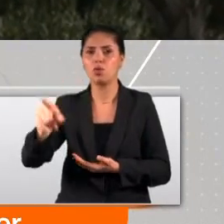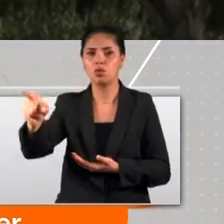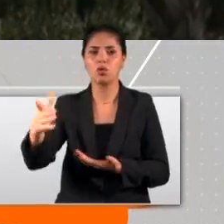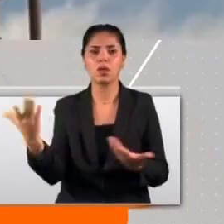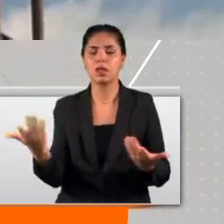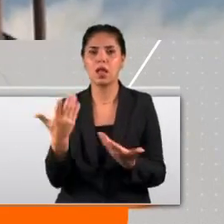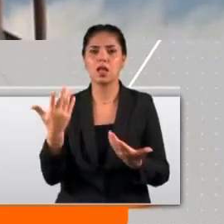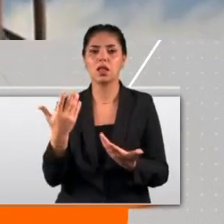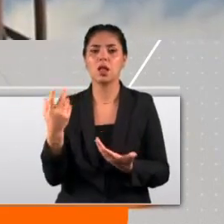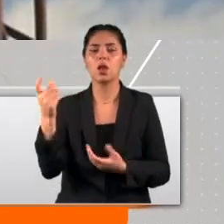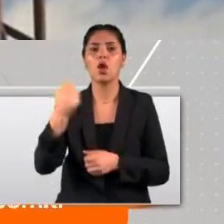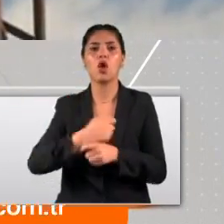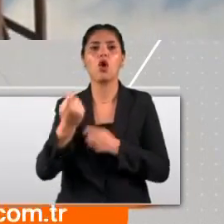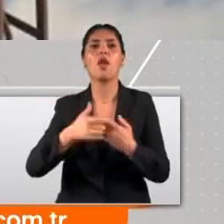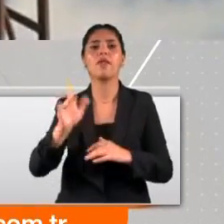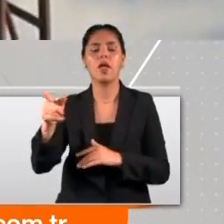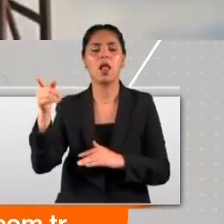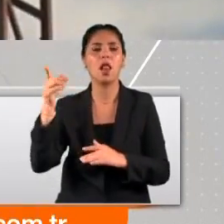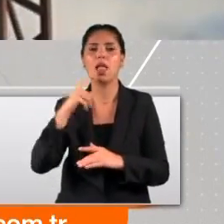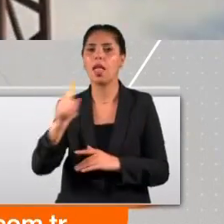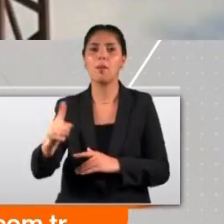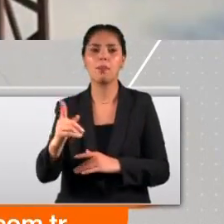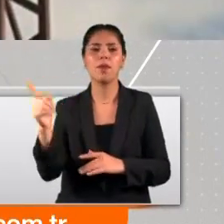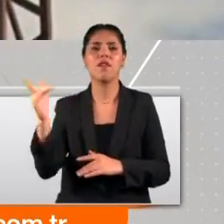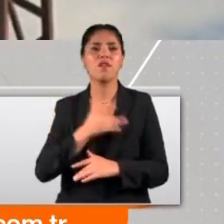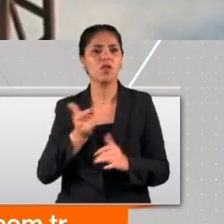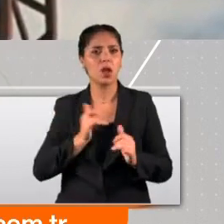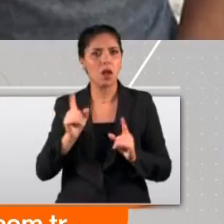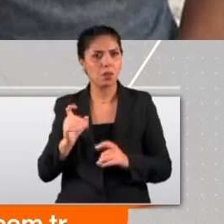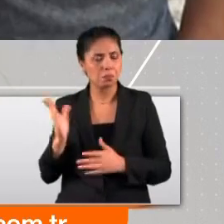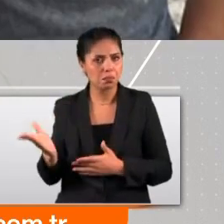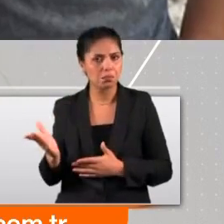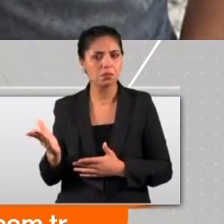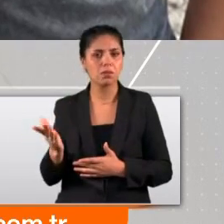nasıl görev olmadan oraya indirdiniz, nasıl vicdanınız rahat ediyor ya da ne bileyim